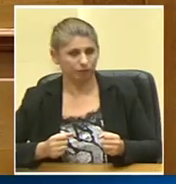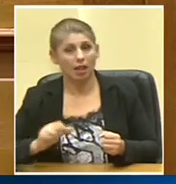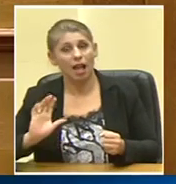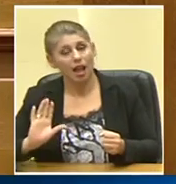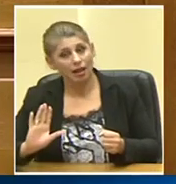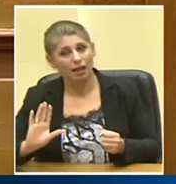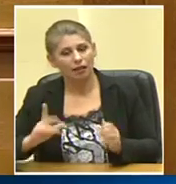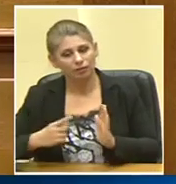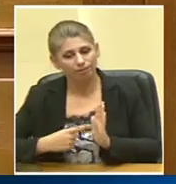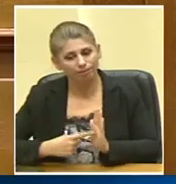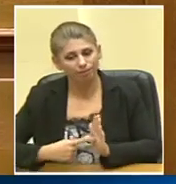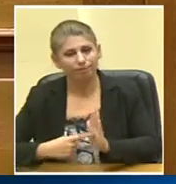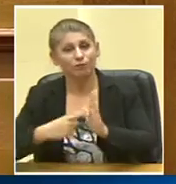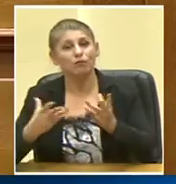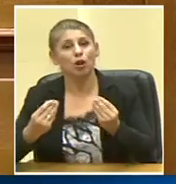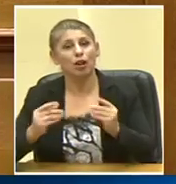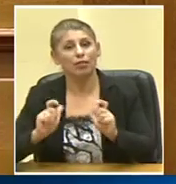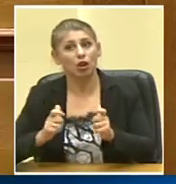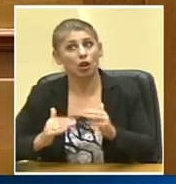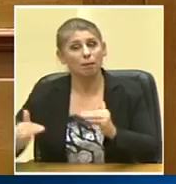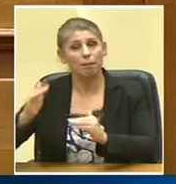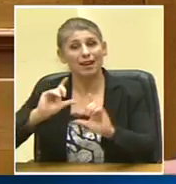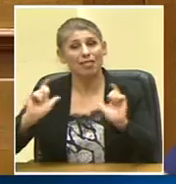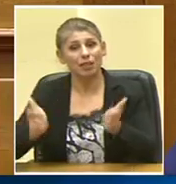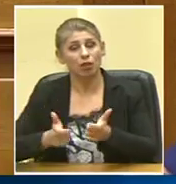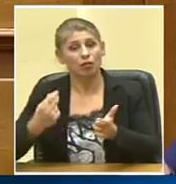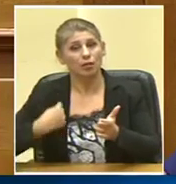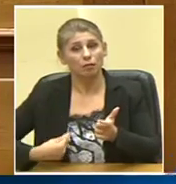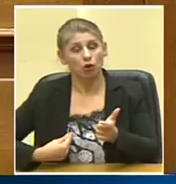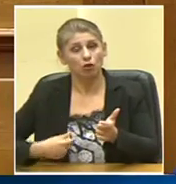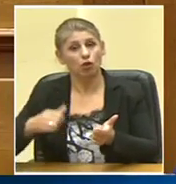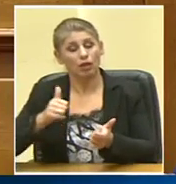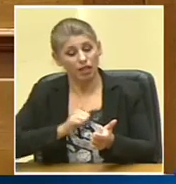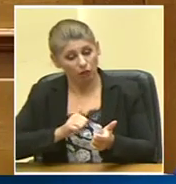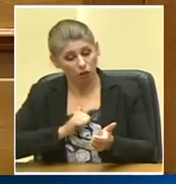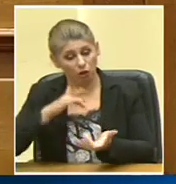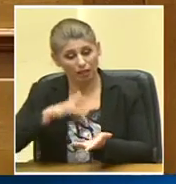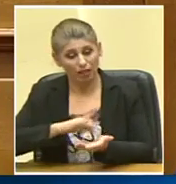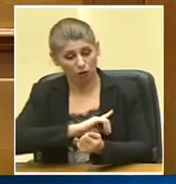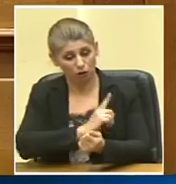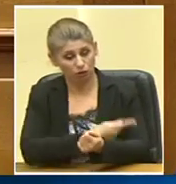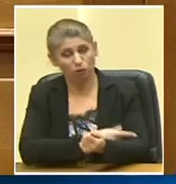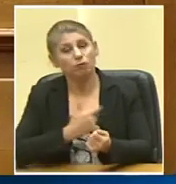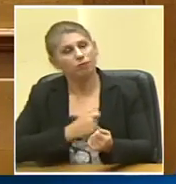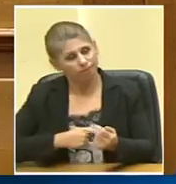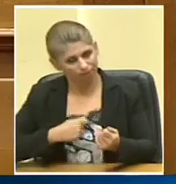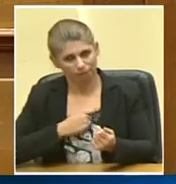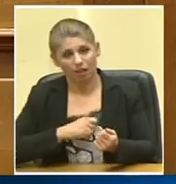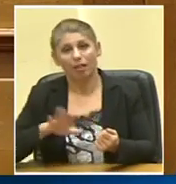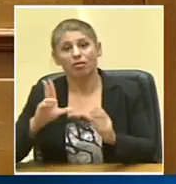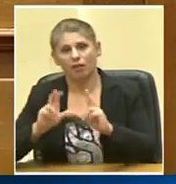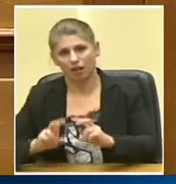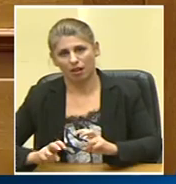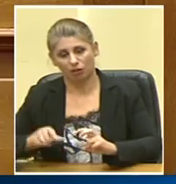και την ανάδυση πολλαπλών εθνικών, υπερεθνικών, δημόσιων και ιδιωτικών κέντρων εξουσίας, που δυστυχώς πλέον δεν ελέγχονται